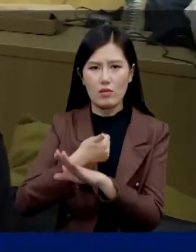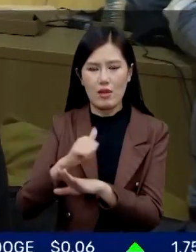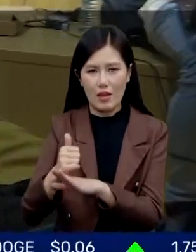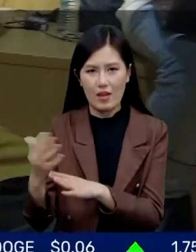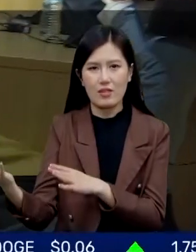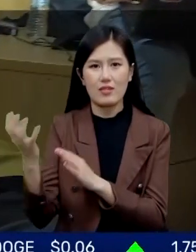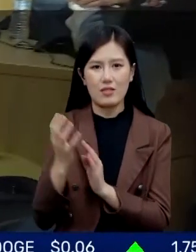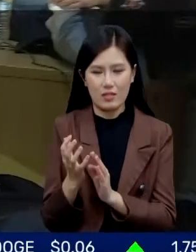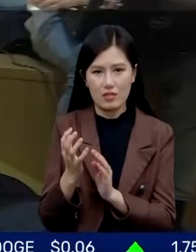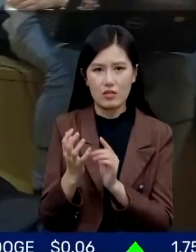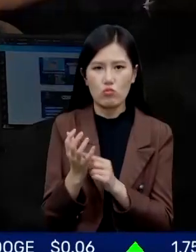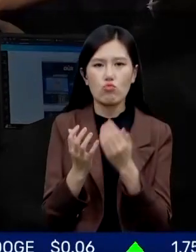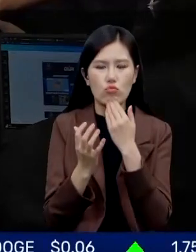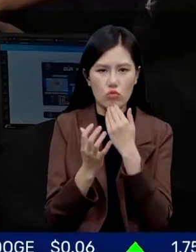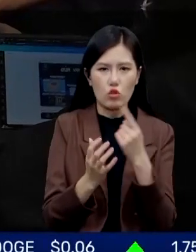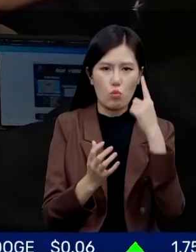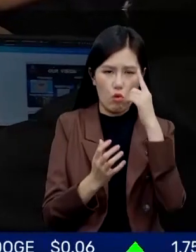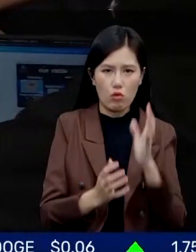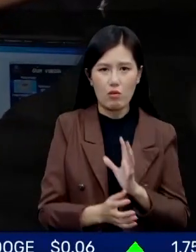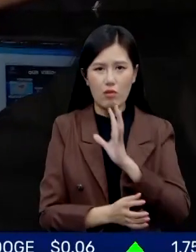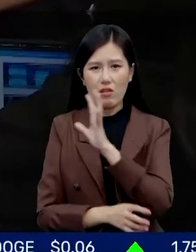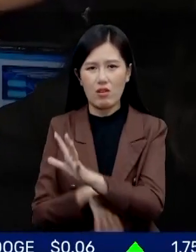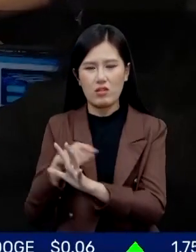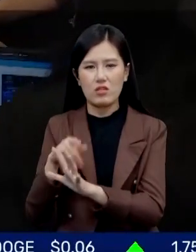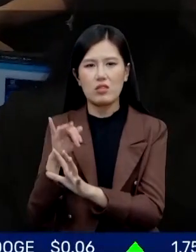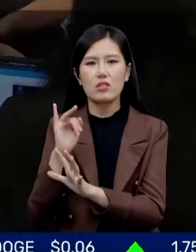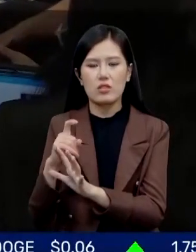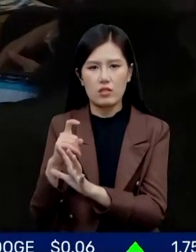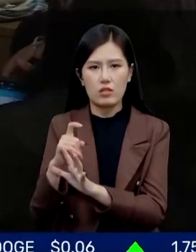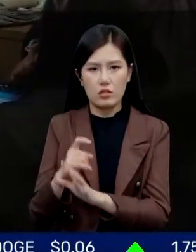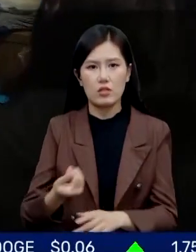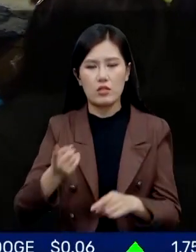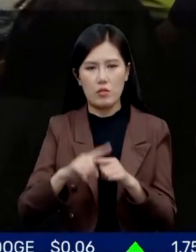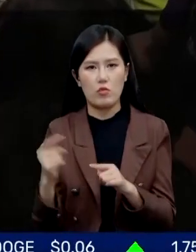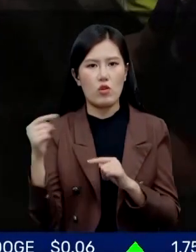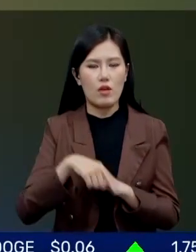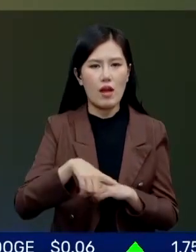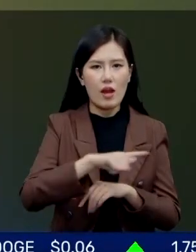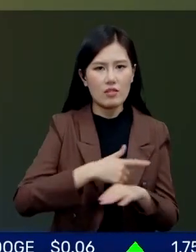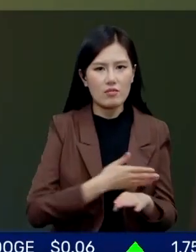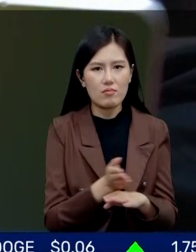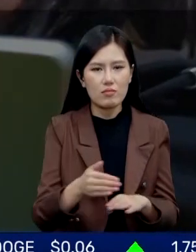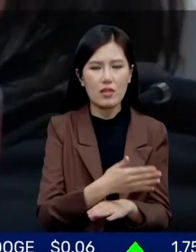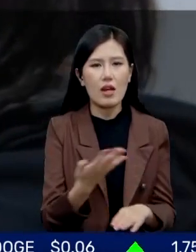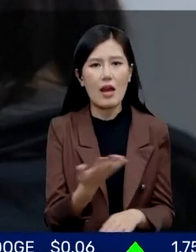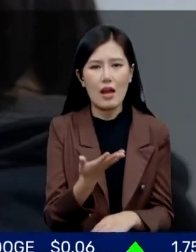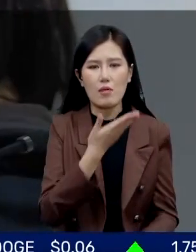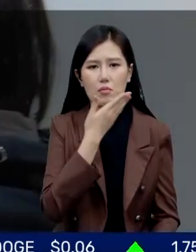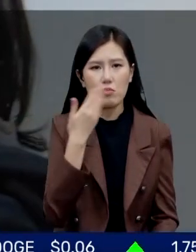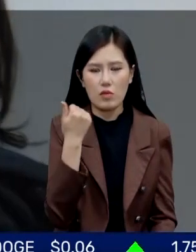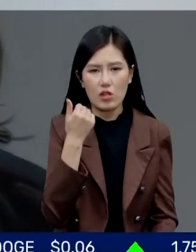Монгол иргэдийн тойл байгааг анзаарчээ. Мөн нийслэл шинжилгээ ухааны чиглэлийн маршрут байхгүй. За ялангуяа шинжилгээ ухааны музейч байдаггүй